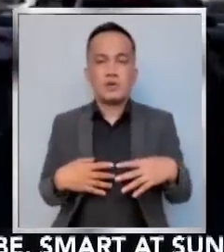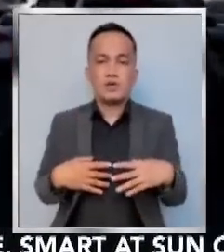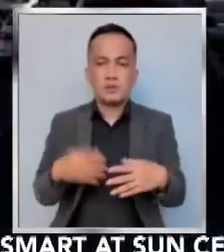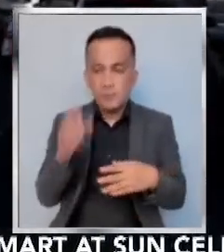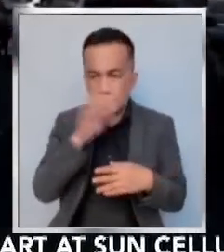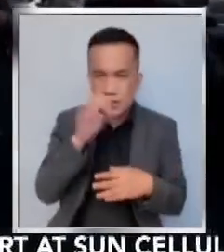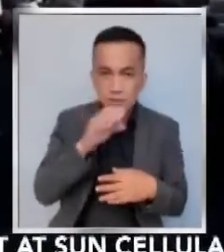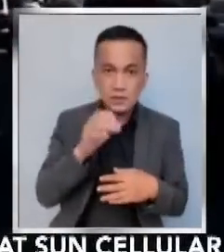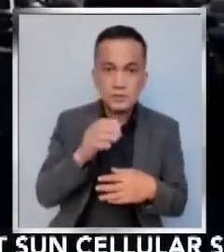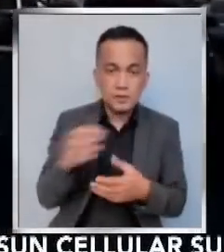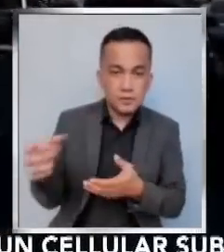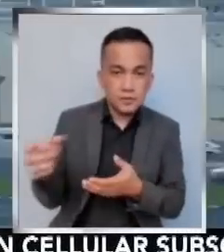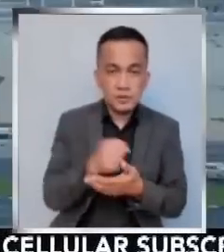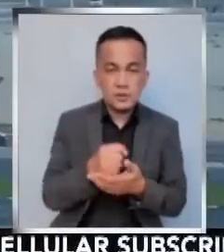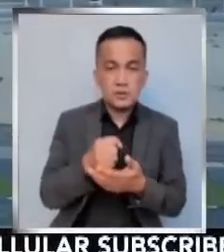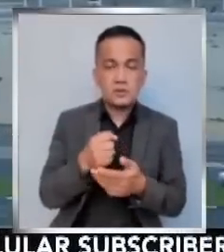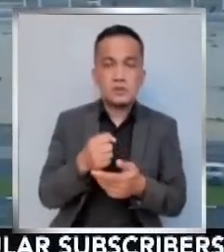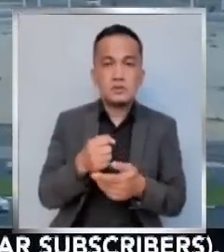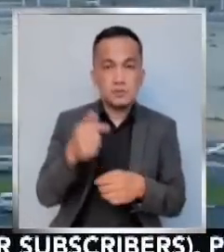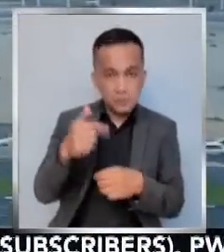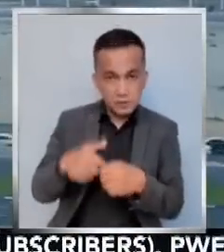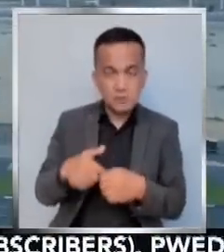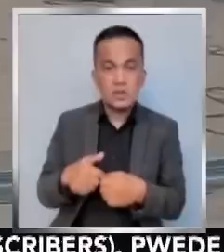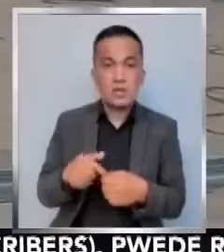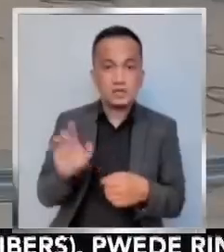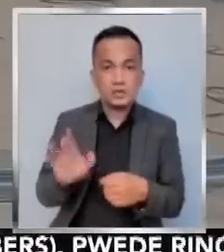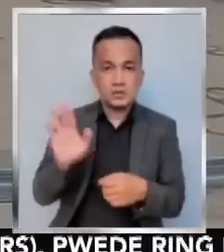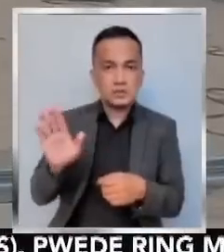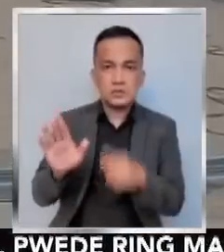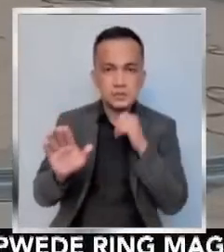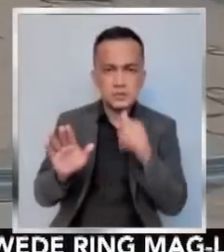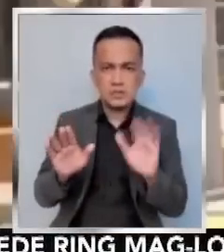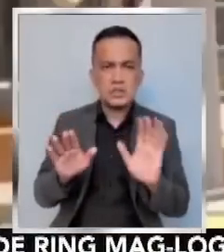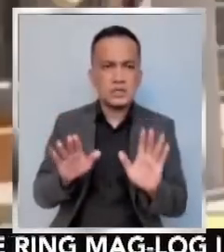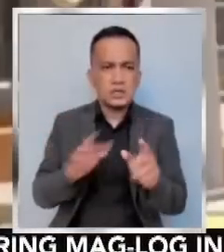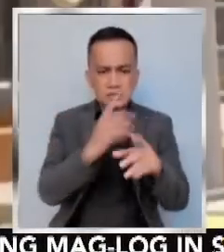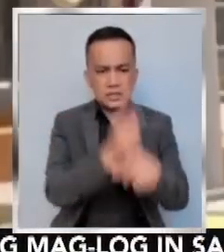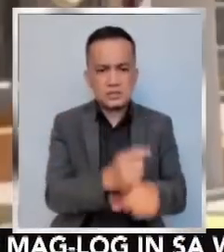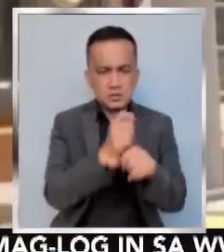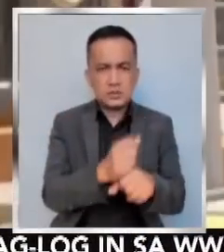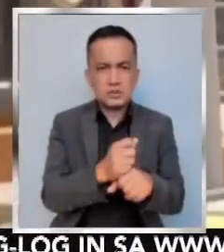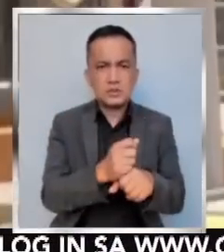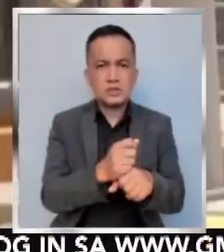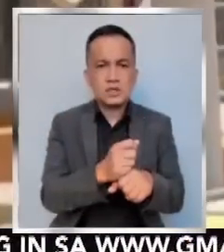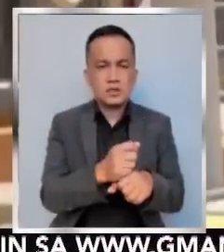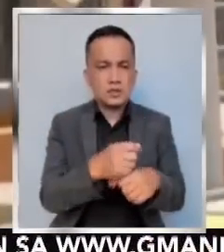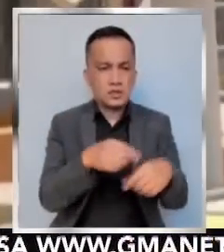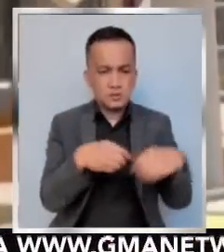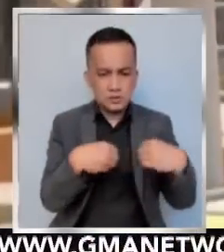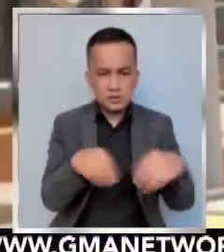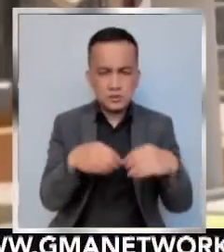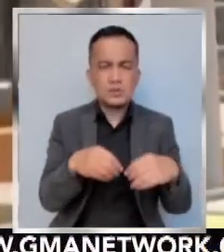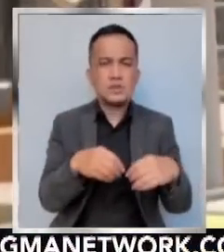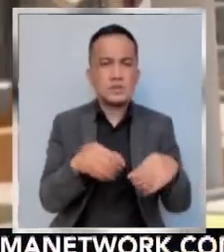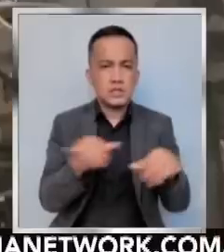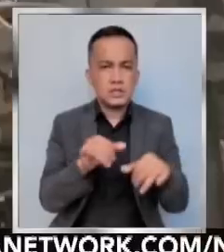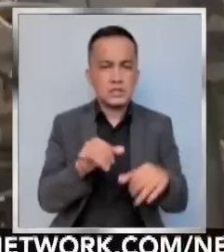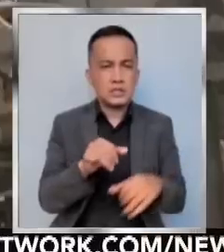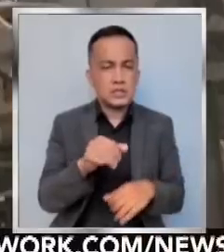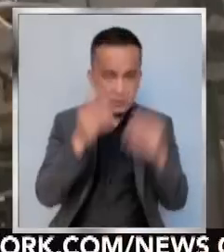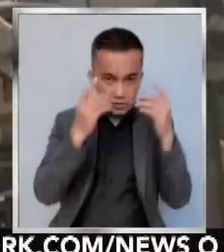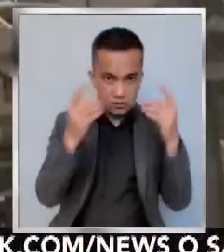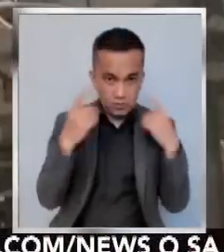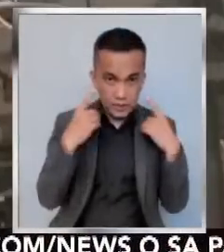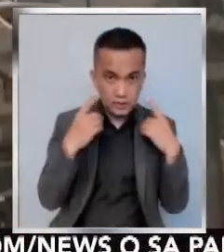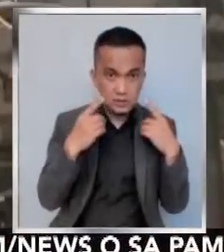mapagkukunan ng mga produktong petrolyo. Kaya hindi na lang daw dapat sa mga tradisyonal na supplier gaya ng Dubai o Middle East kumuha ng langis. Hindi